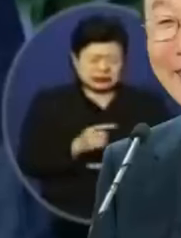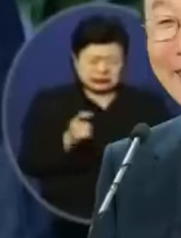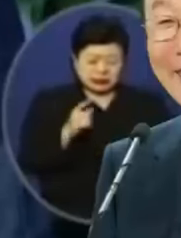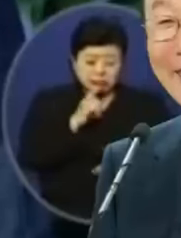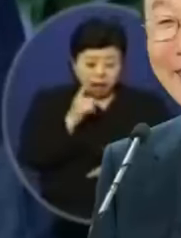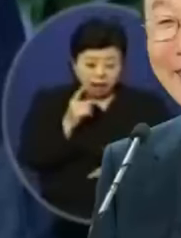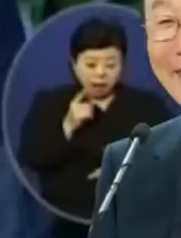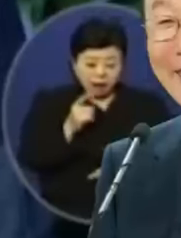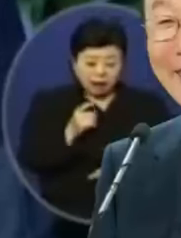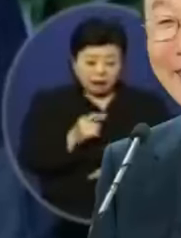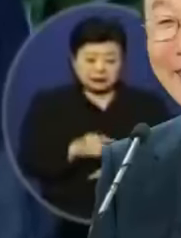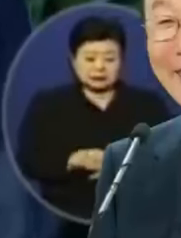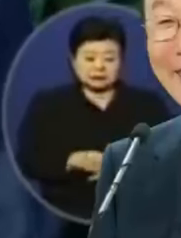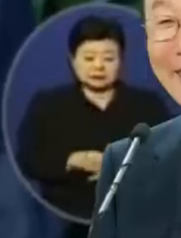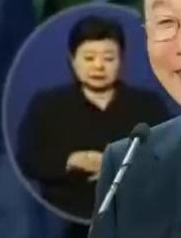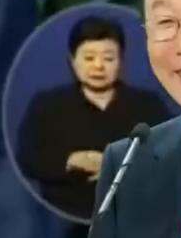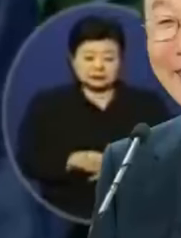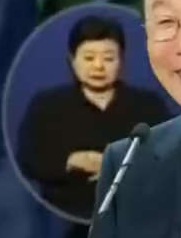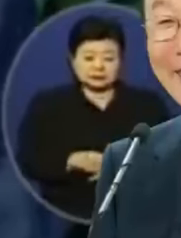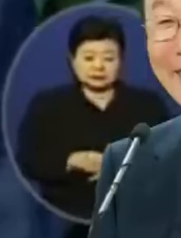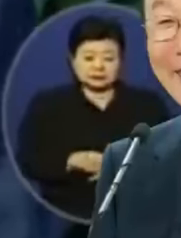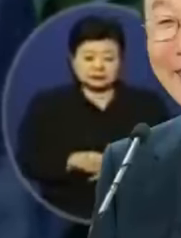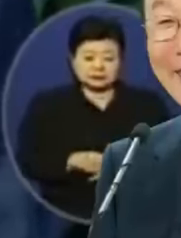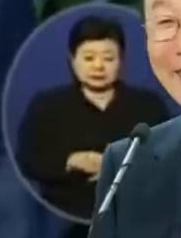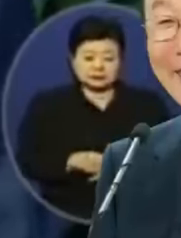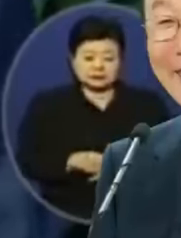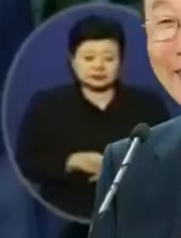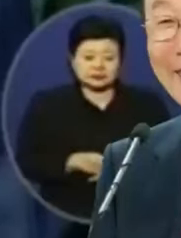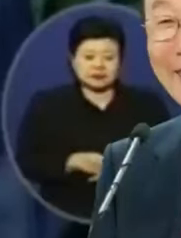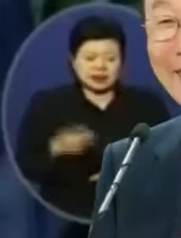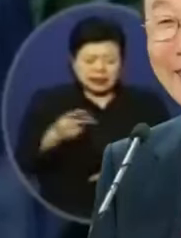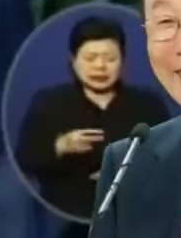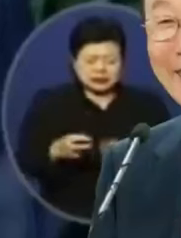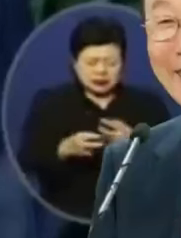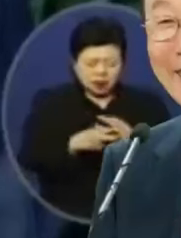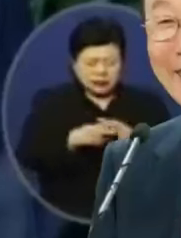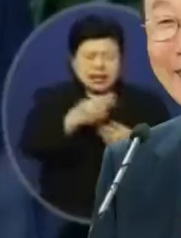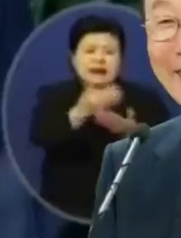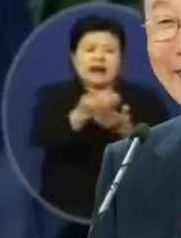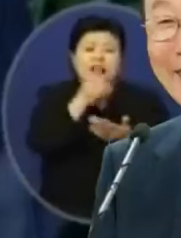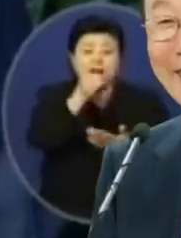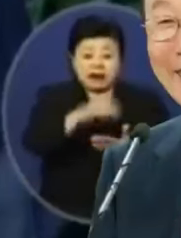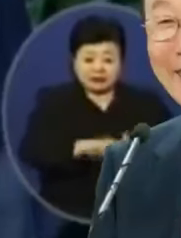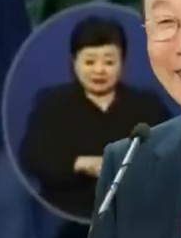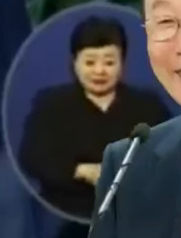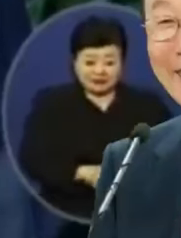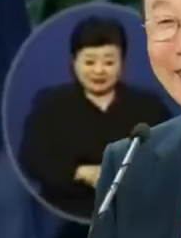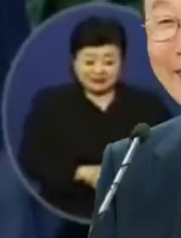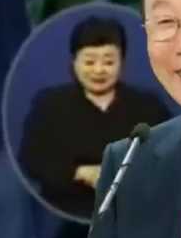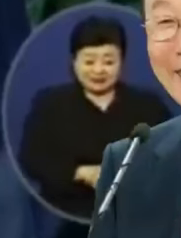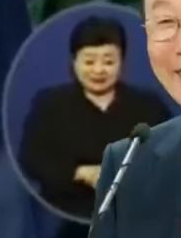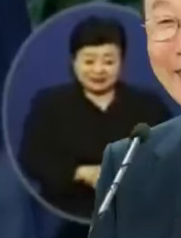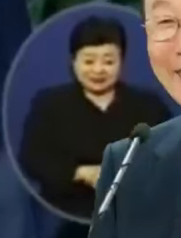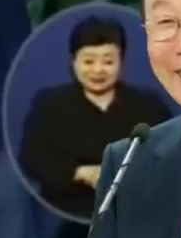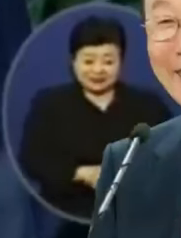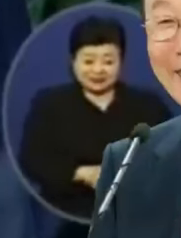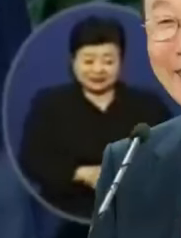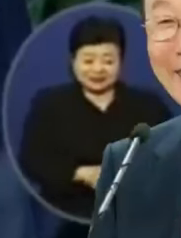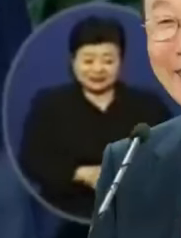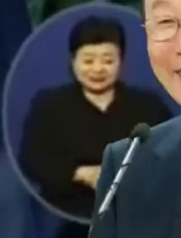않으니까는 잠잠하라고. 아니 그래도 조사해봐달라고. 그래서